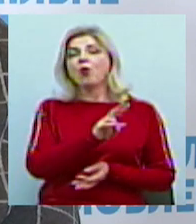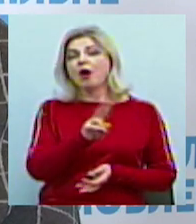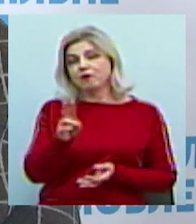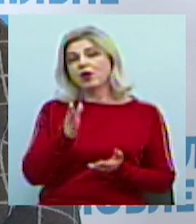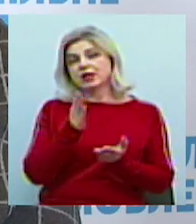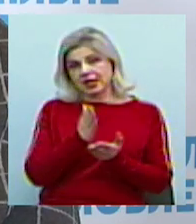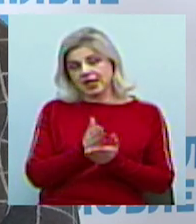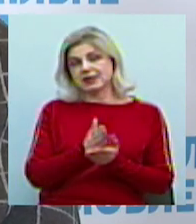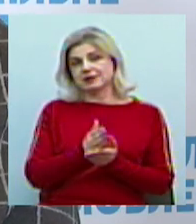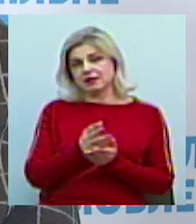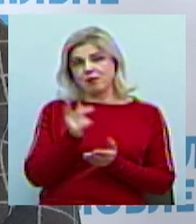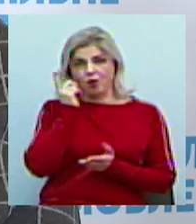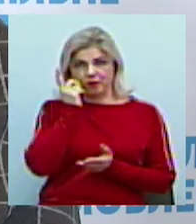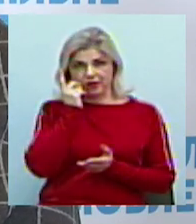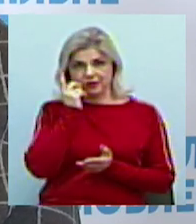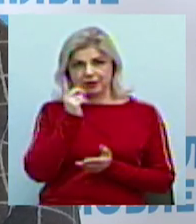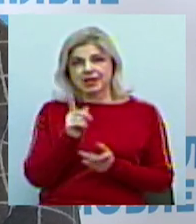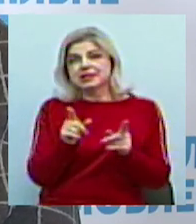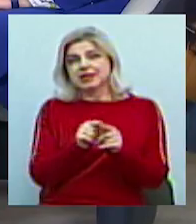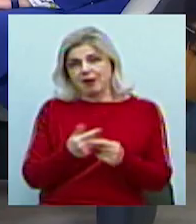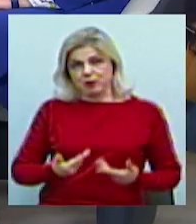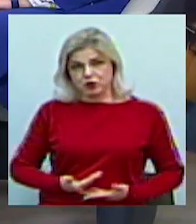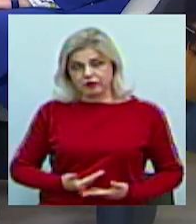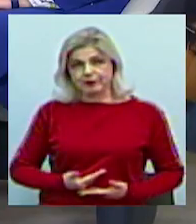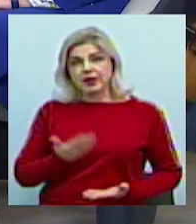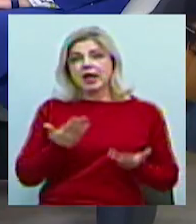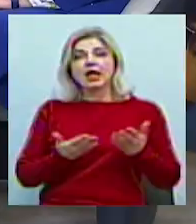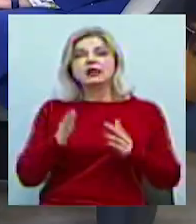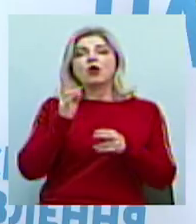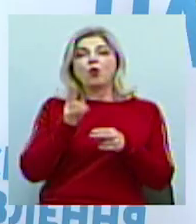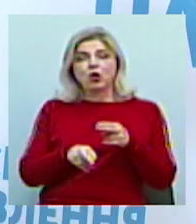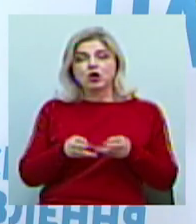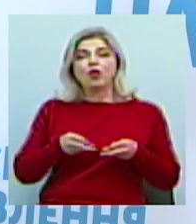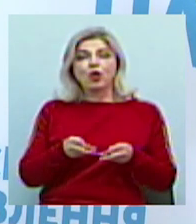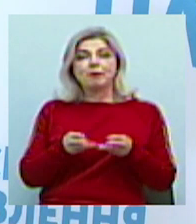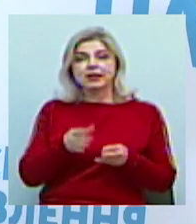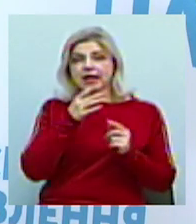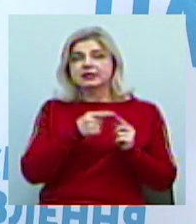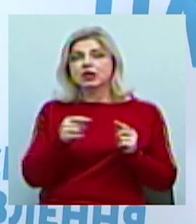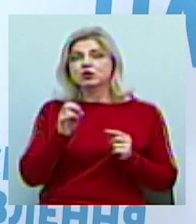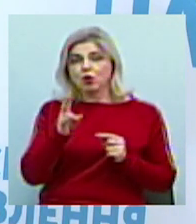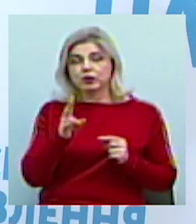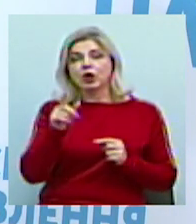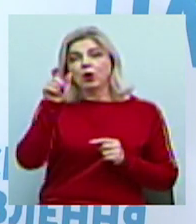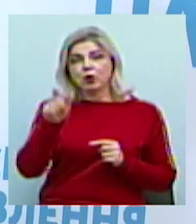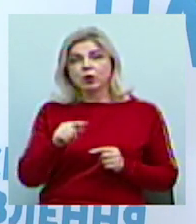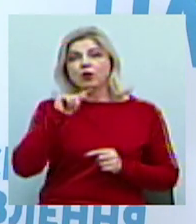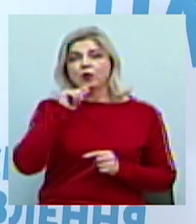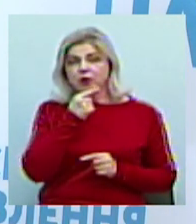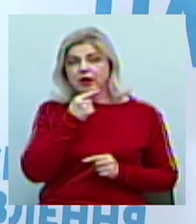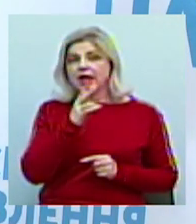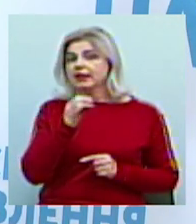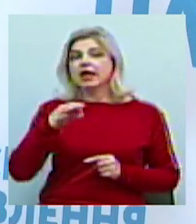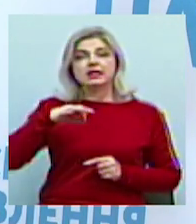цього домогосподарства є мобільний телефон. Якщо після закінчення опалювального сезону людина зекономила і не використала